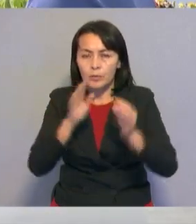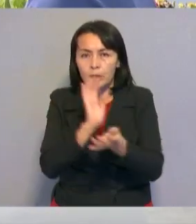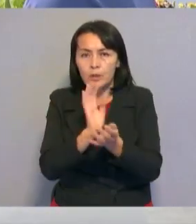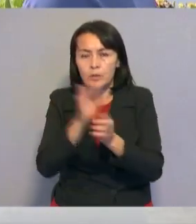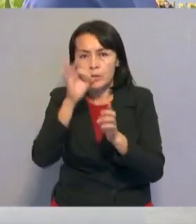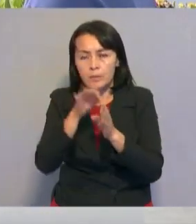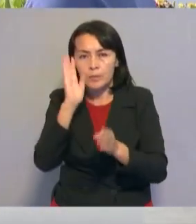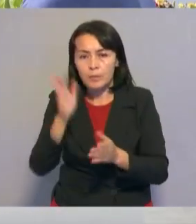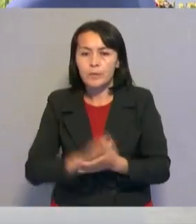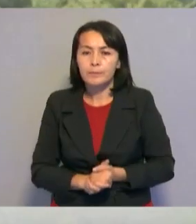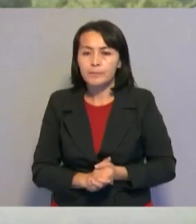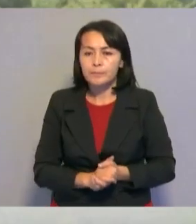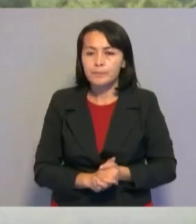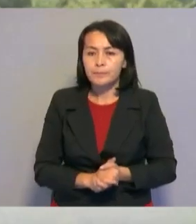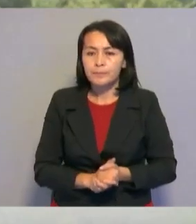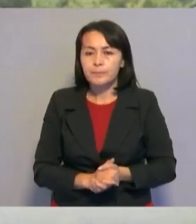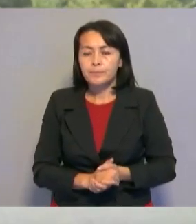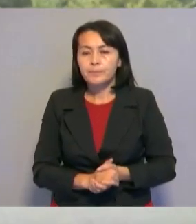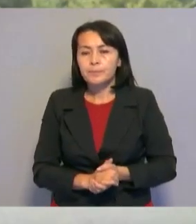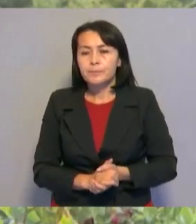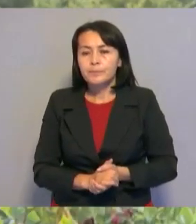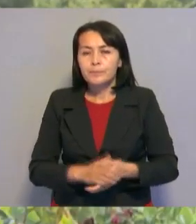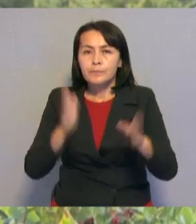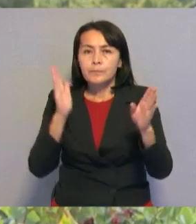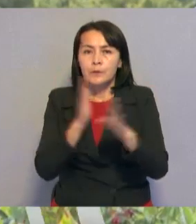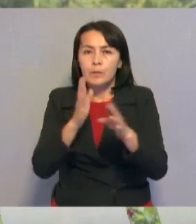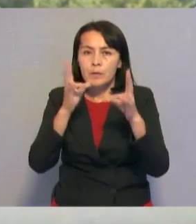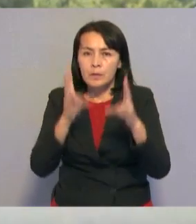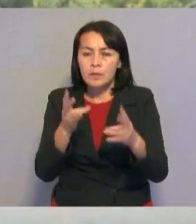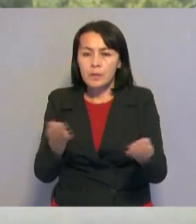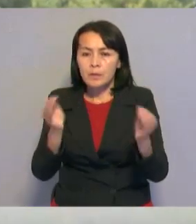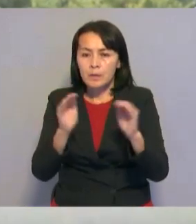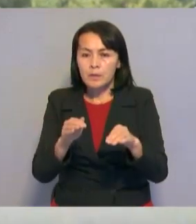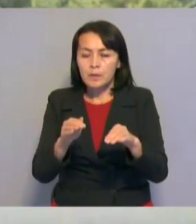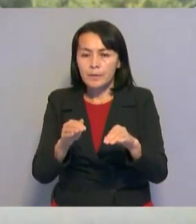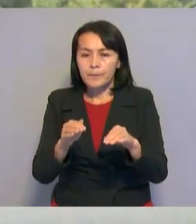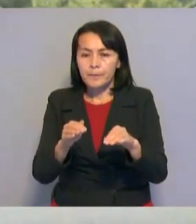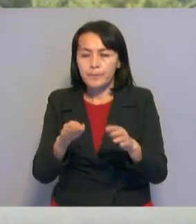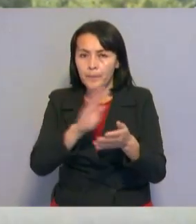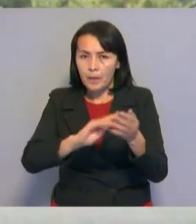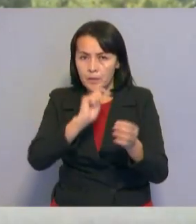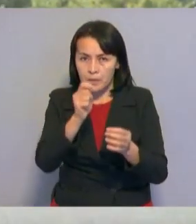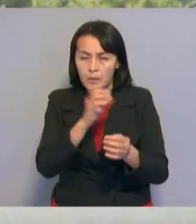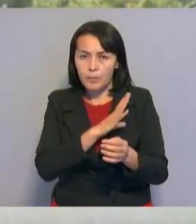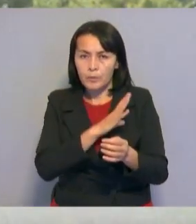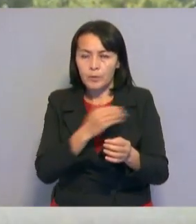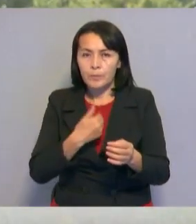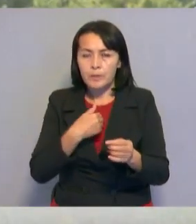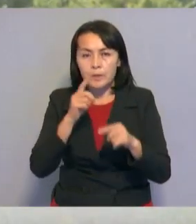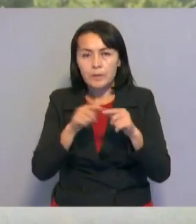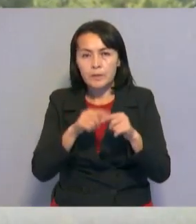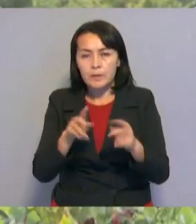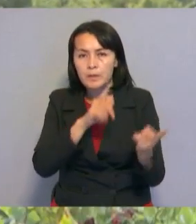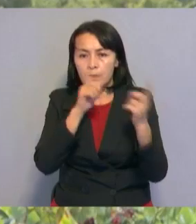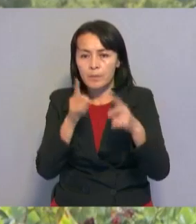ластау себебінен түседі. Ауаға зиян заттар тасталып жатыр деп арыз шағым келіп түссе, біздікілер